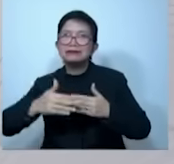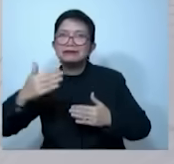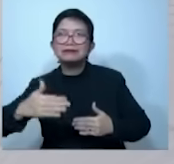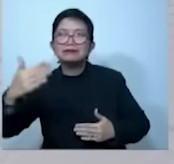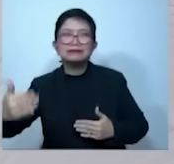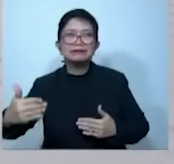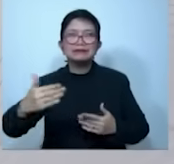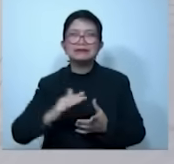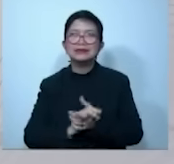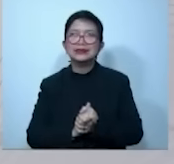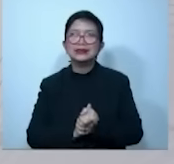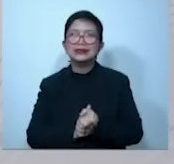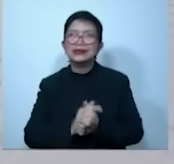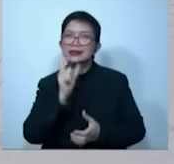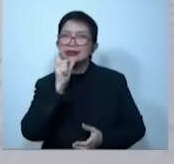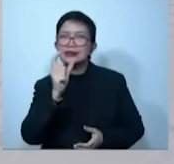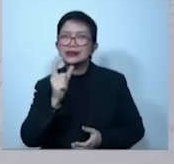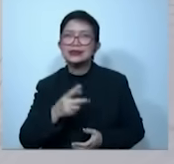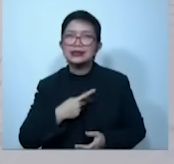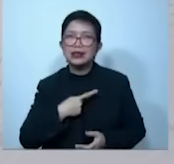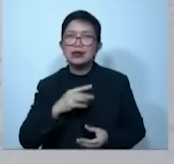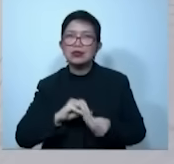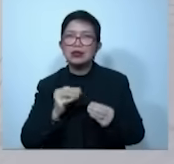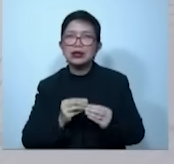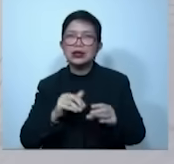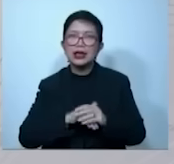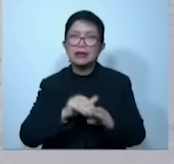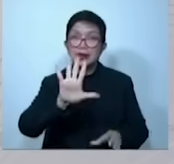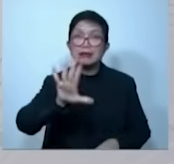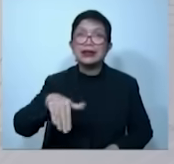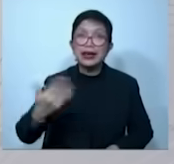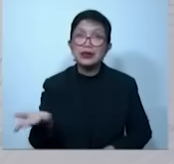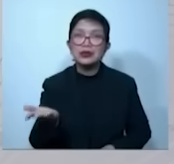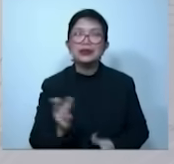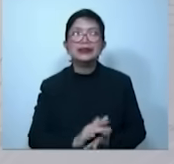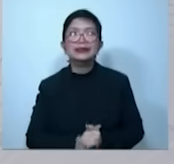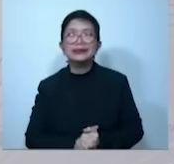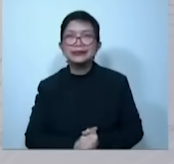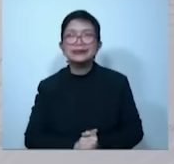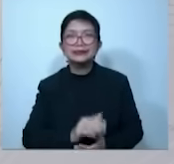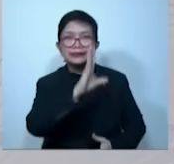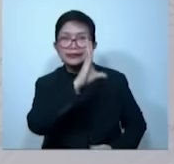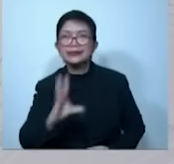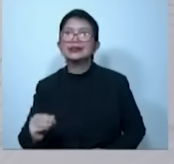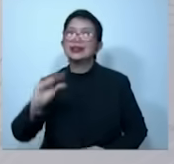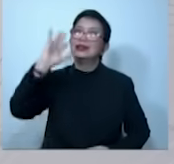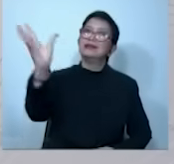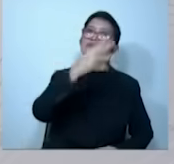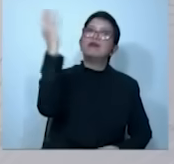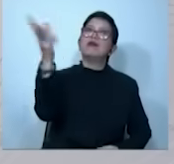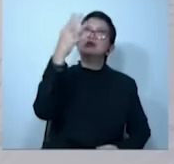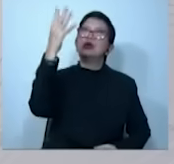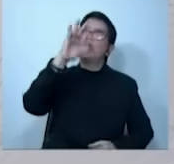untuk dengan Ril dalam 5 tahun mengurangi Eh polusi juga di mana